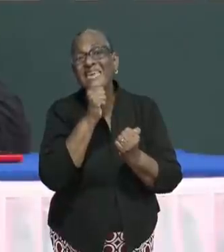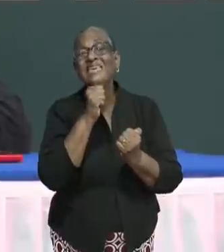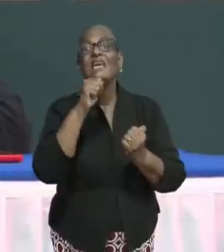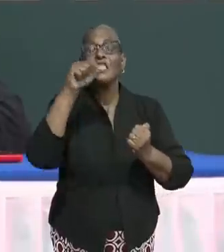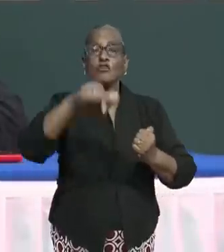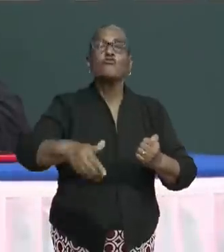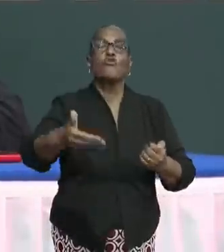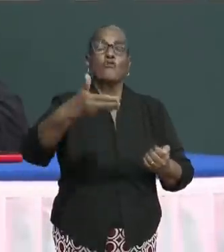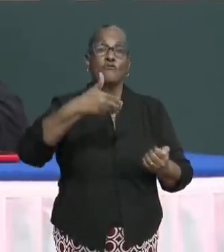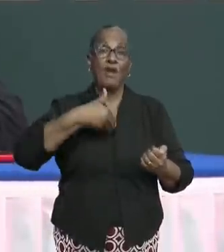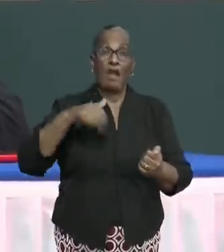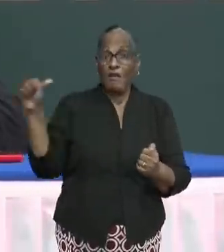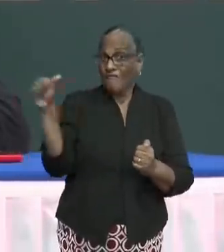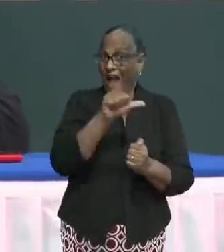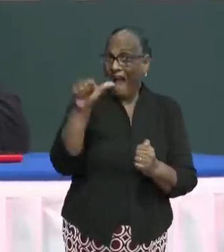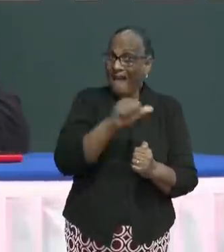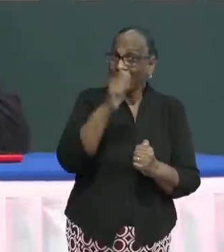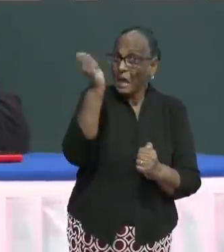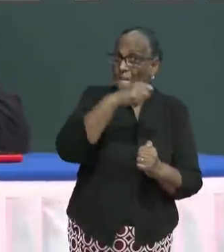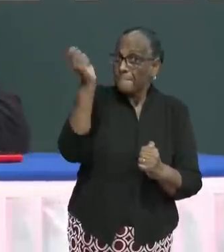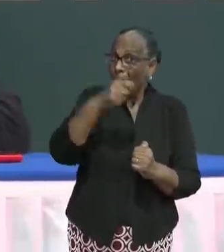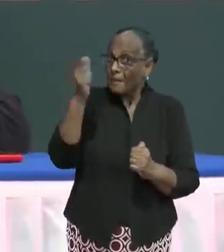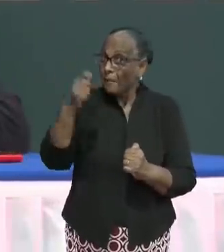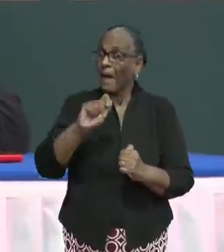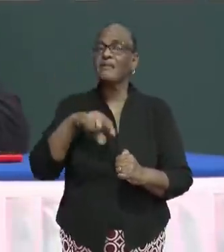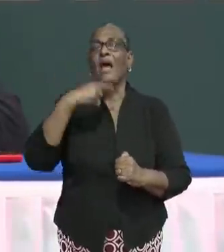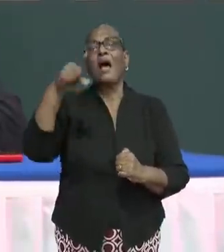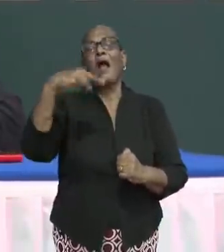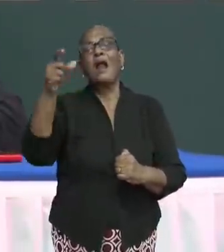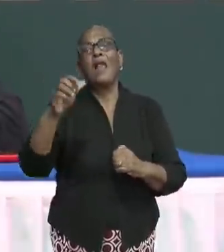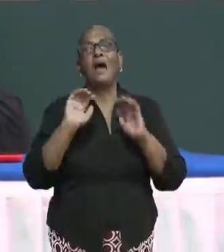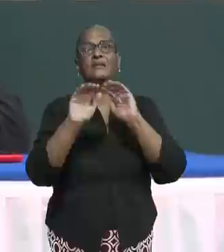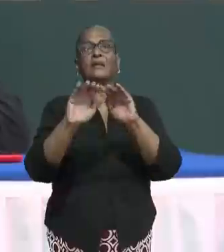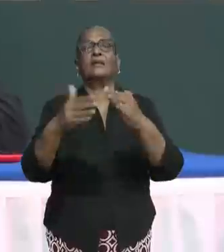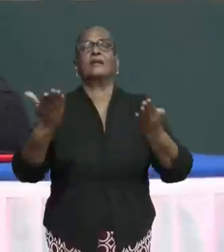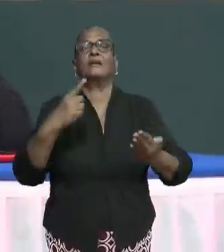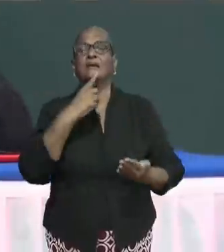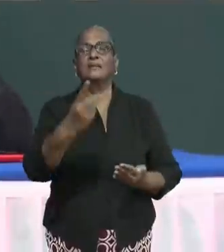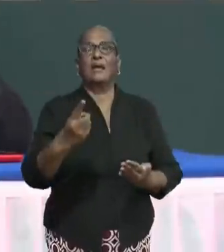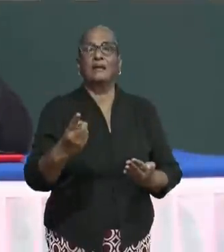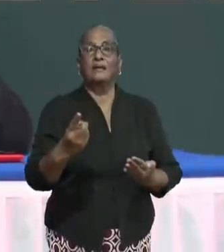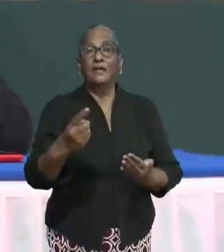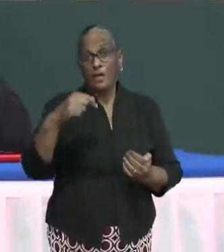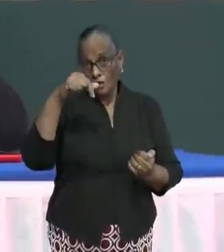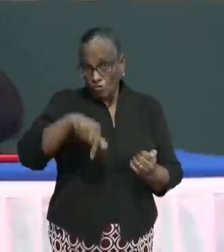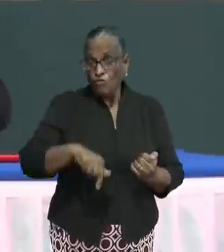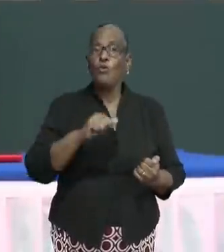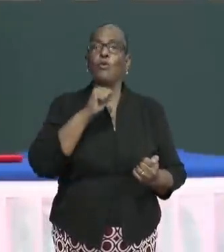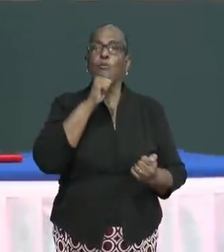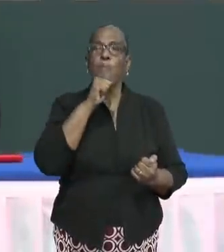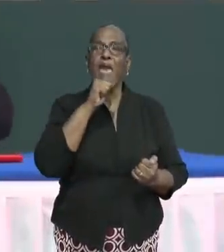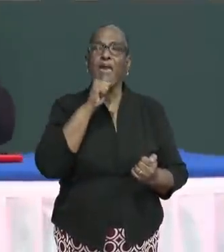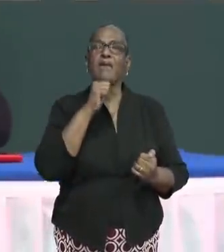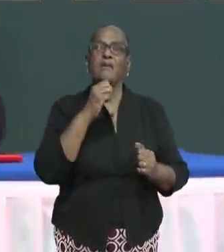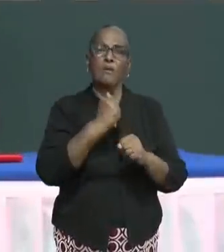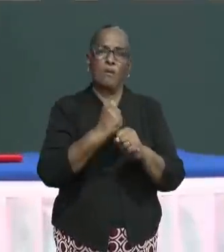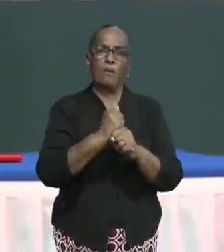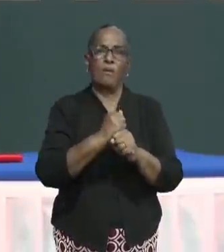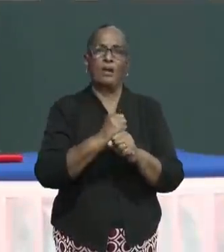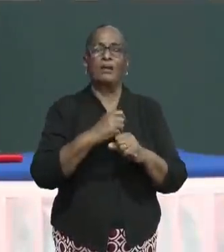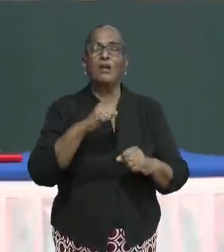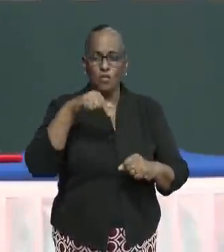misatij die onen eten, maar over Amon mij hoe de bezig eten. En alle de PC's zowet doen, alle de